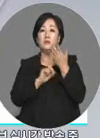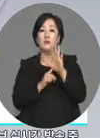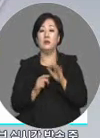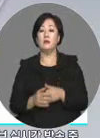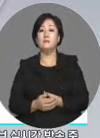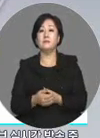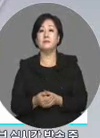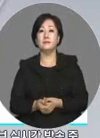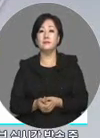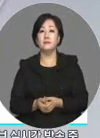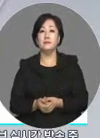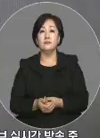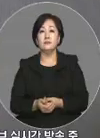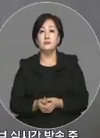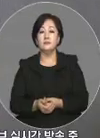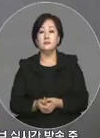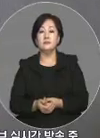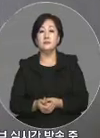보도입니다.